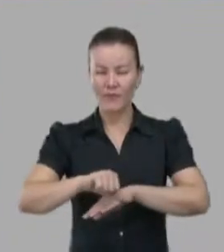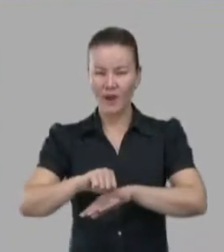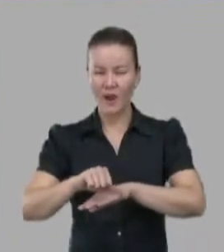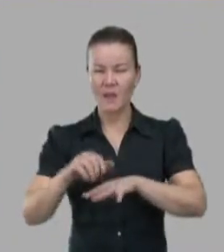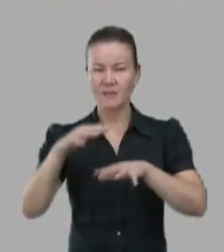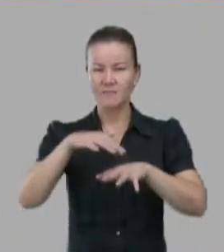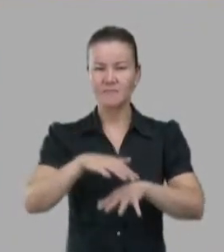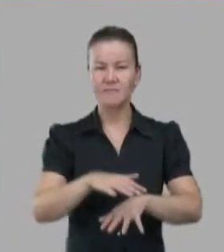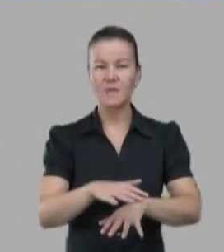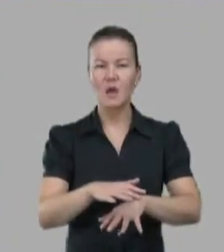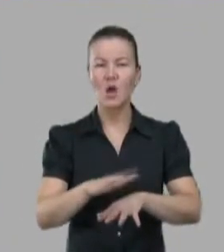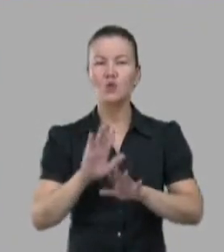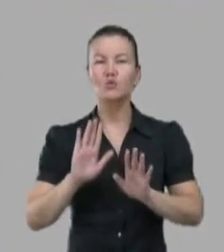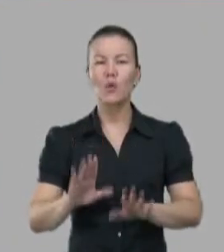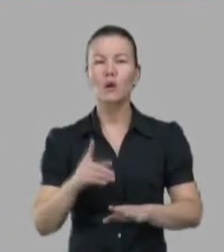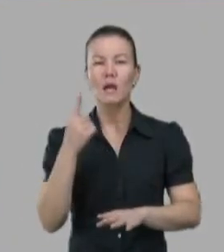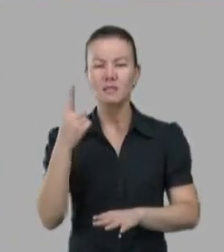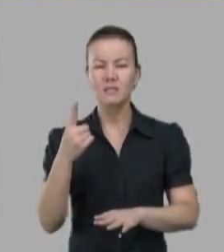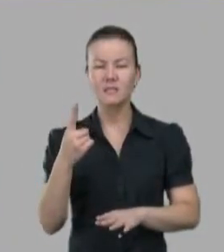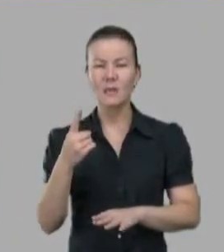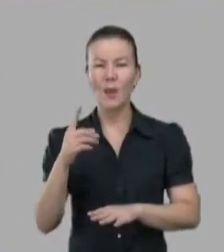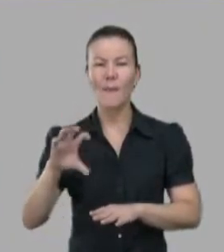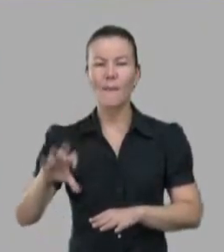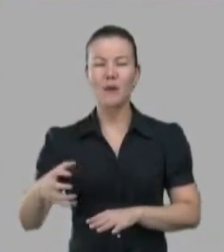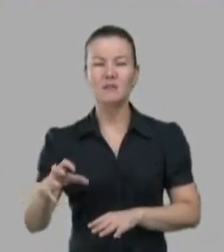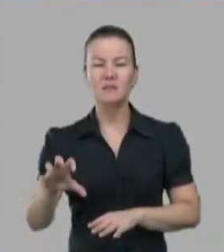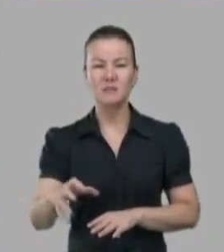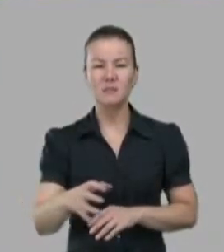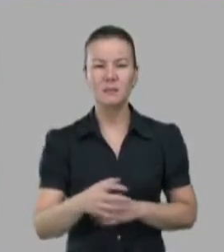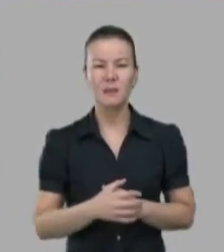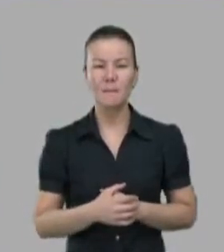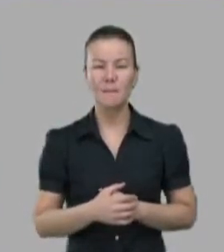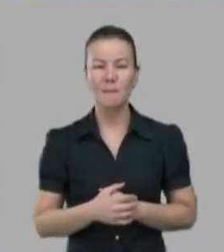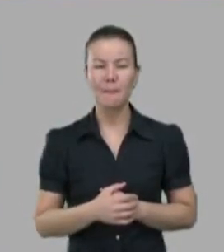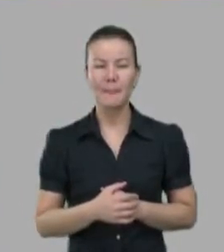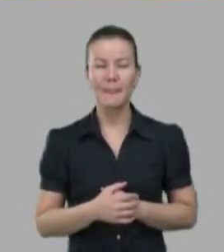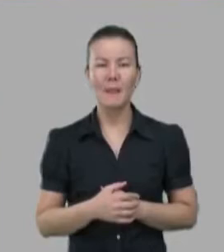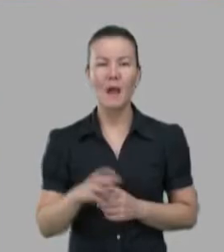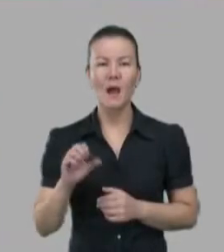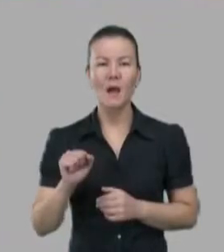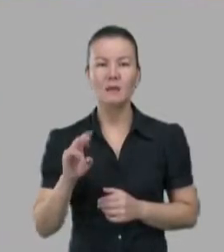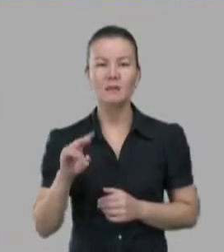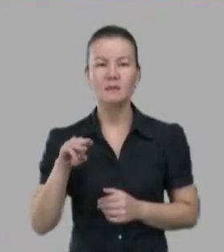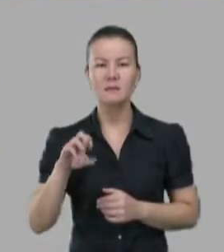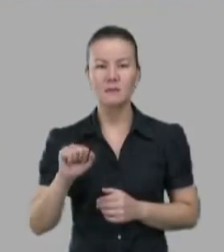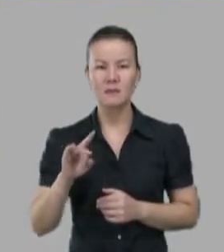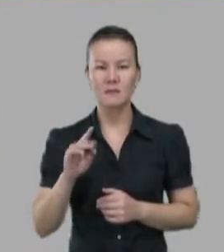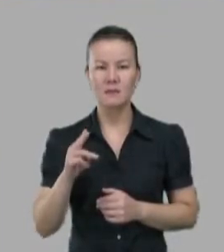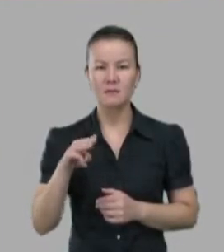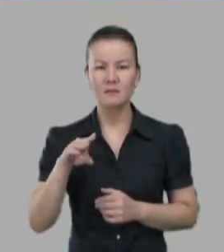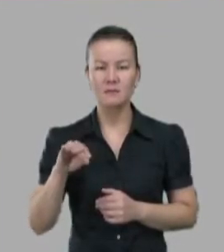омывает только один материк – Антарктиду.